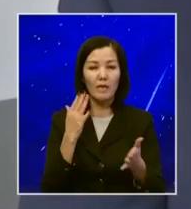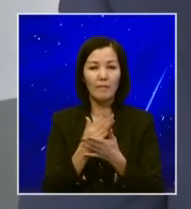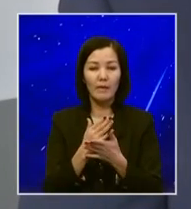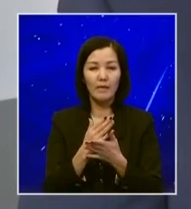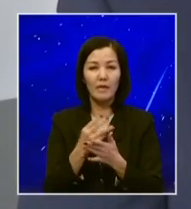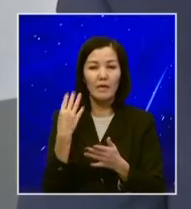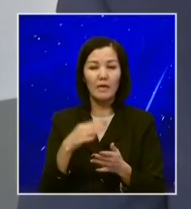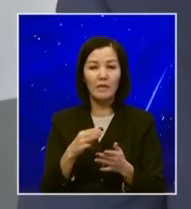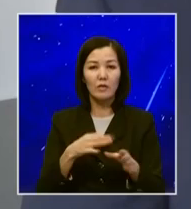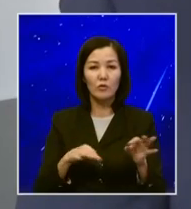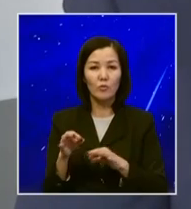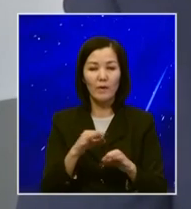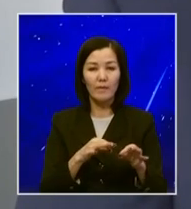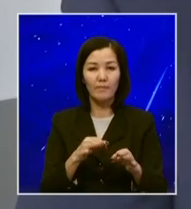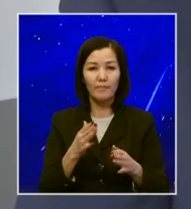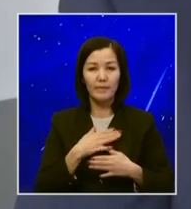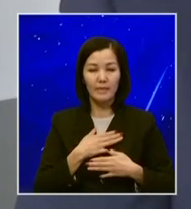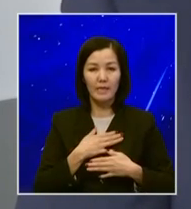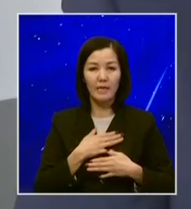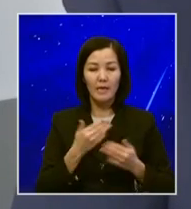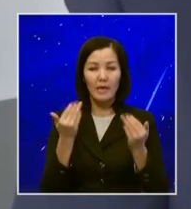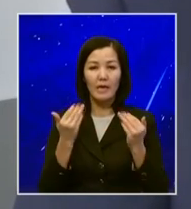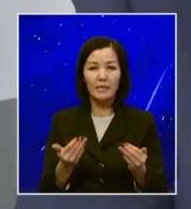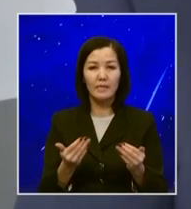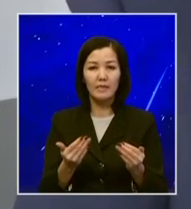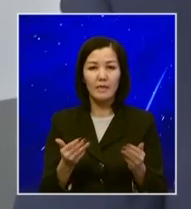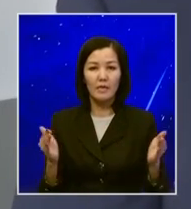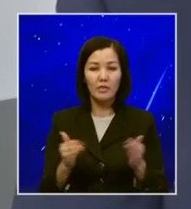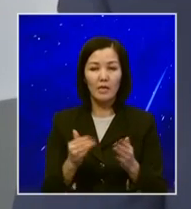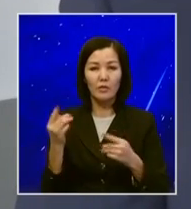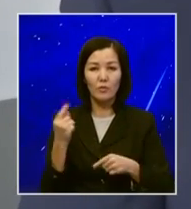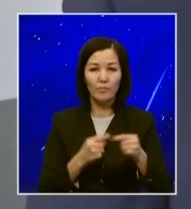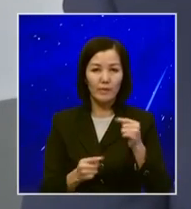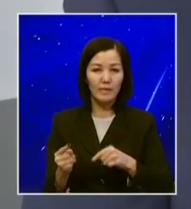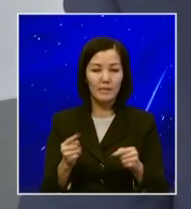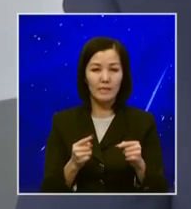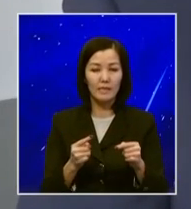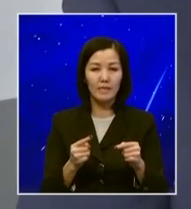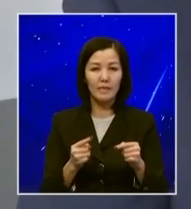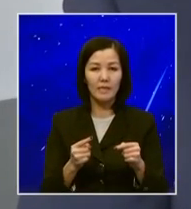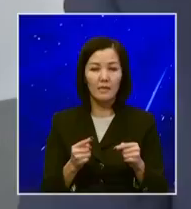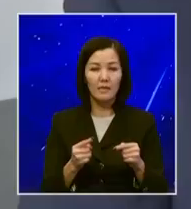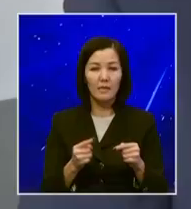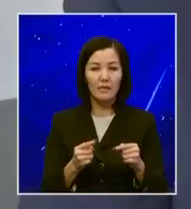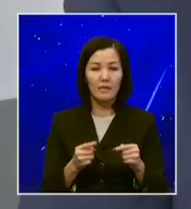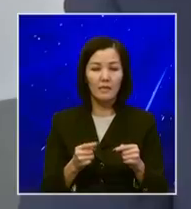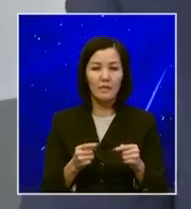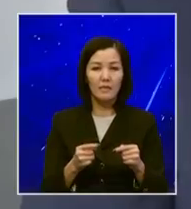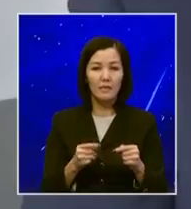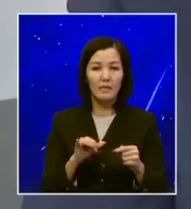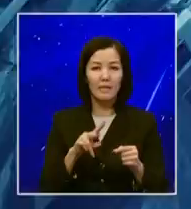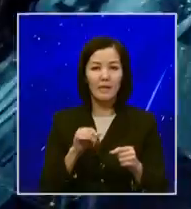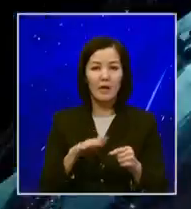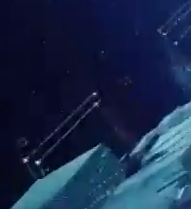айтқан 40 шақты жобалар бізде қазіргі осы шағын орта бизнеста қазіргі бізде өзімізде Іле ауданында жүріп